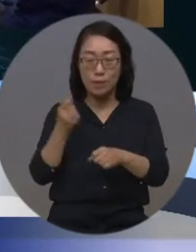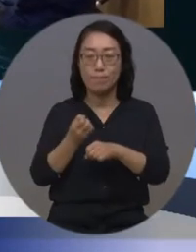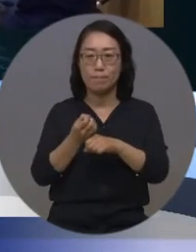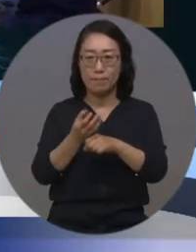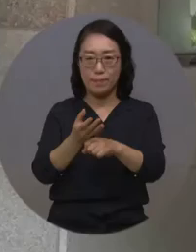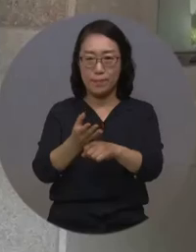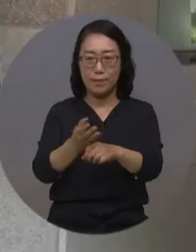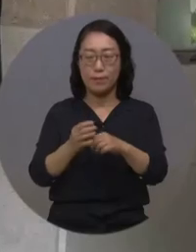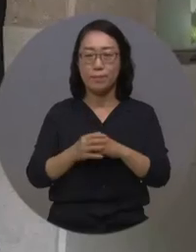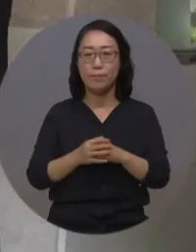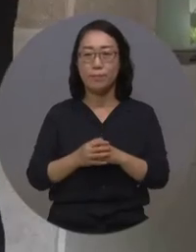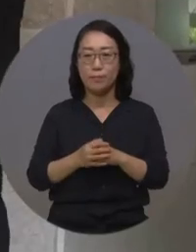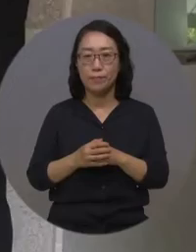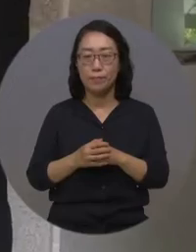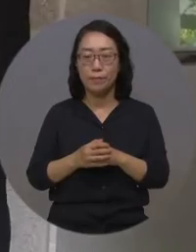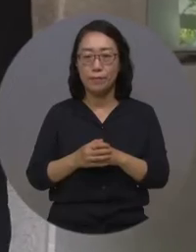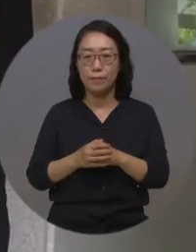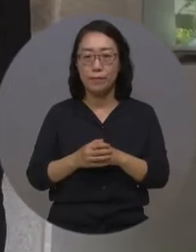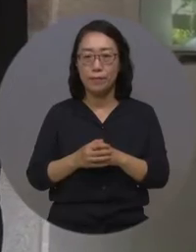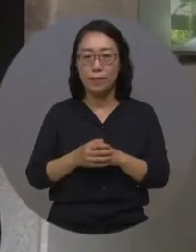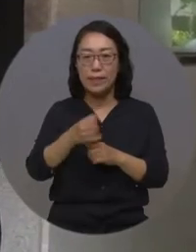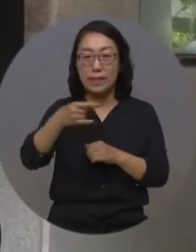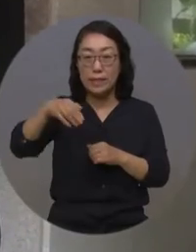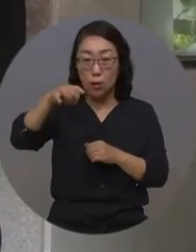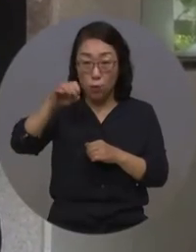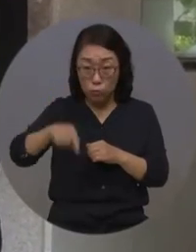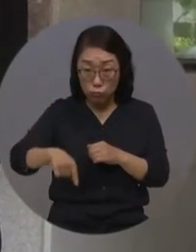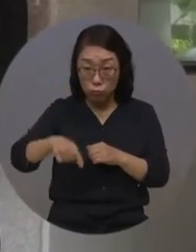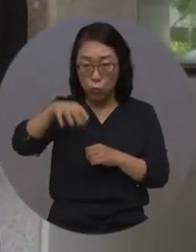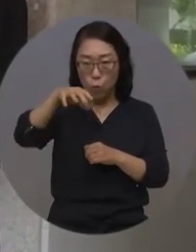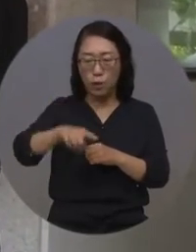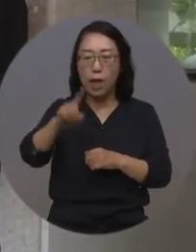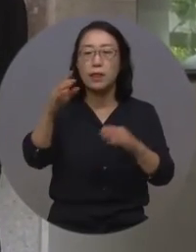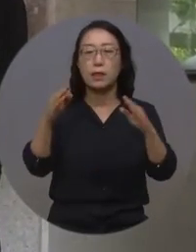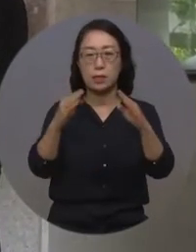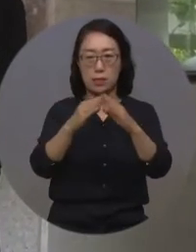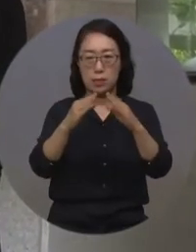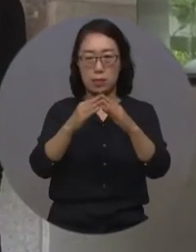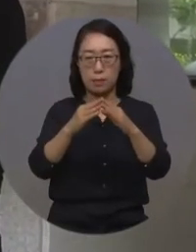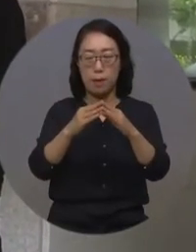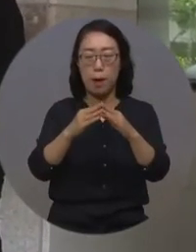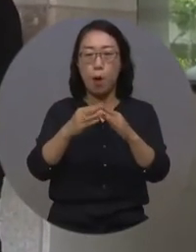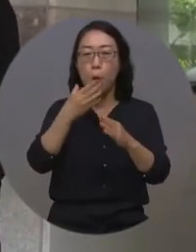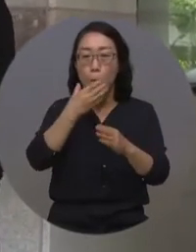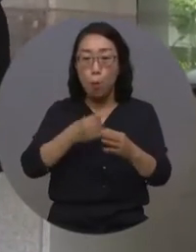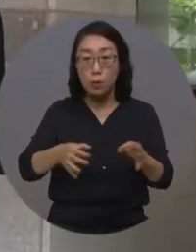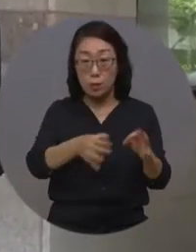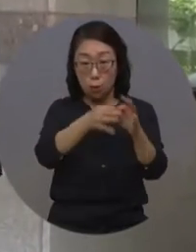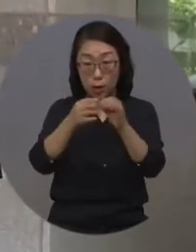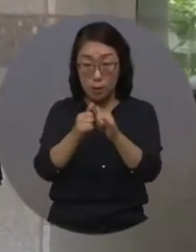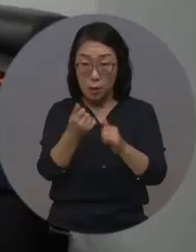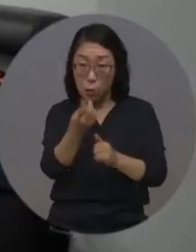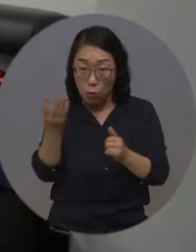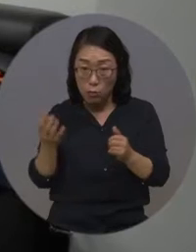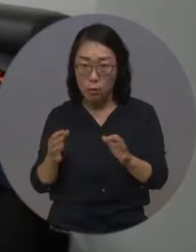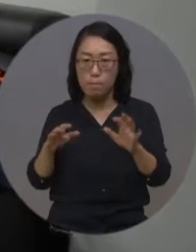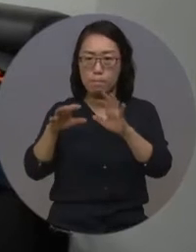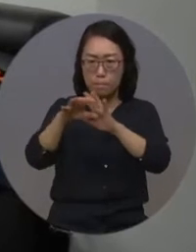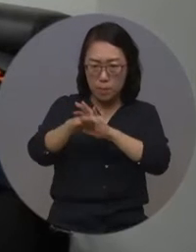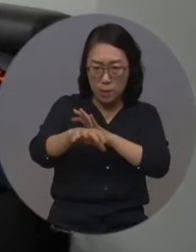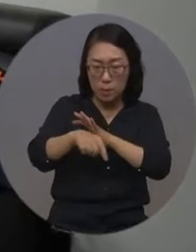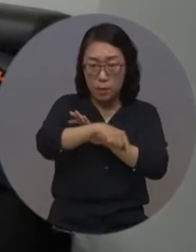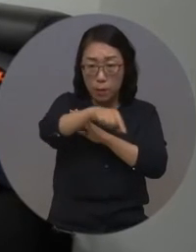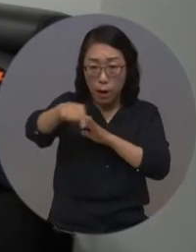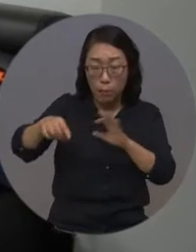전합니다. 경기도 의정부시 녹양동에 위치한 한 주택에 마을복지 관계자 여러 명이 모였습니다.